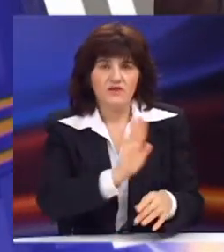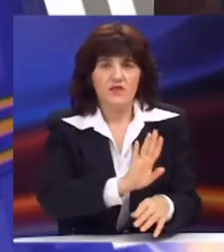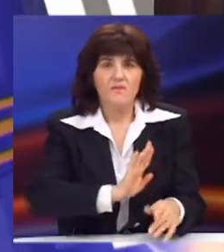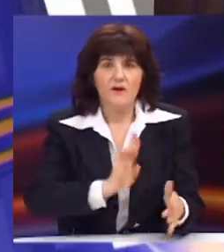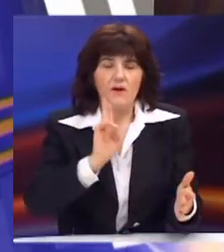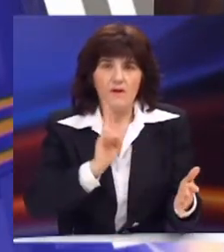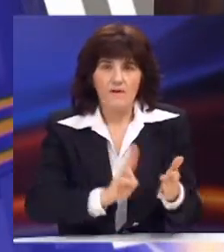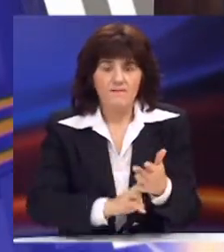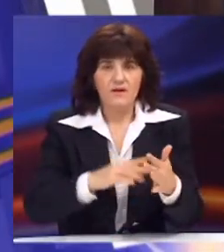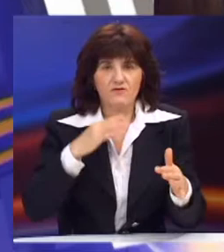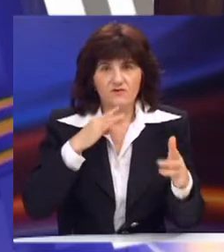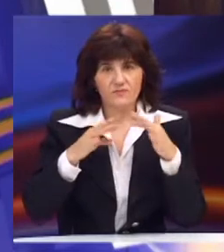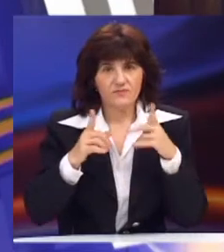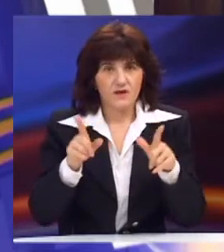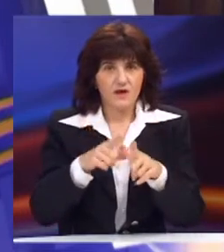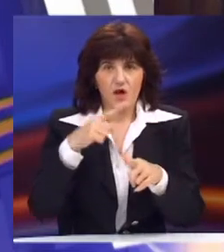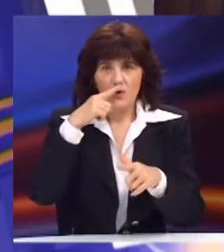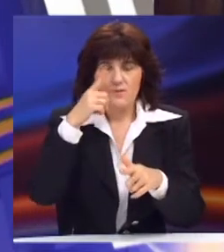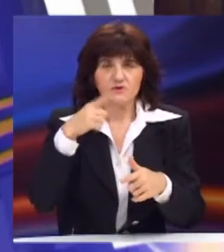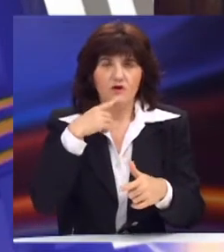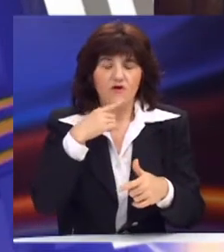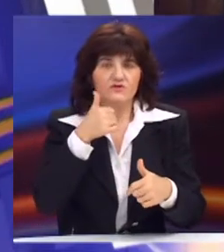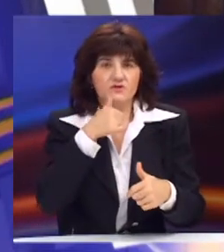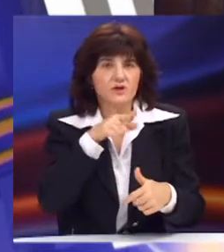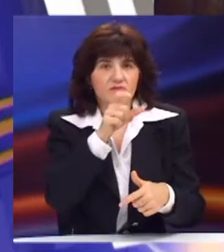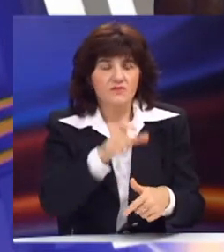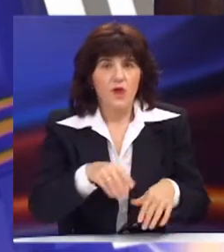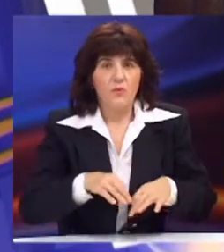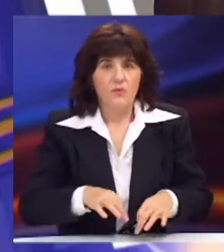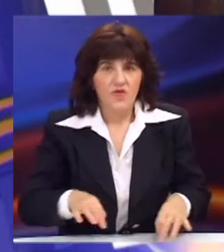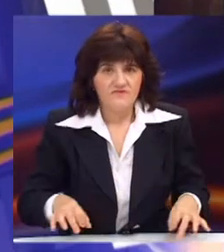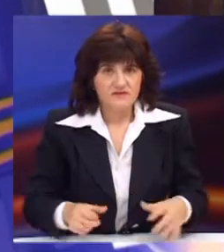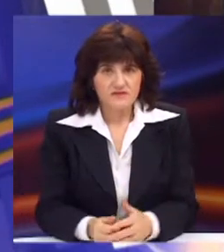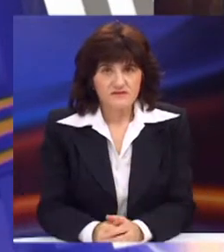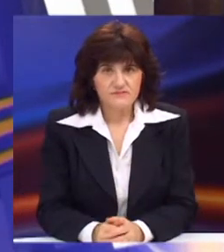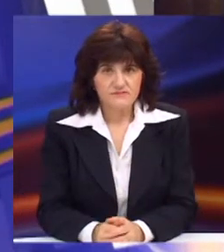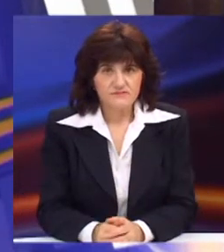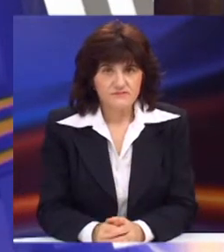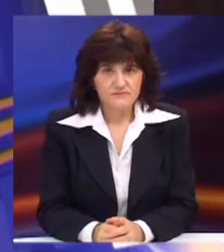vraćeno pravo da se, kako je rekao, slobodno i ponosno izjašnjavaju kao Bunjevci.